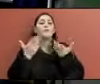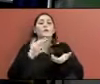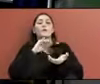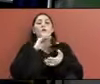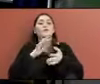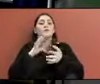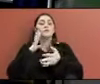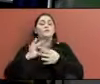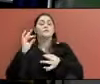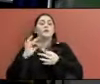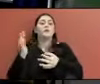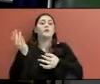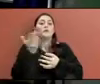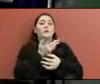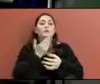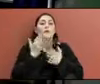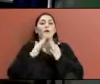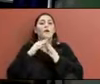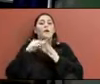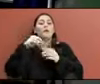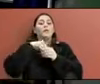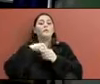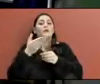yaşlı vatandaşlarımızın evde